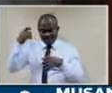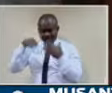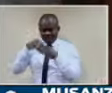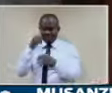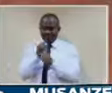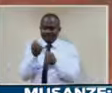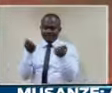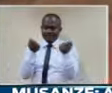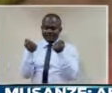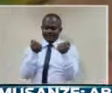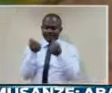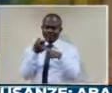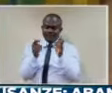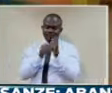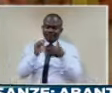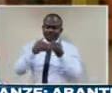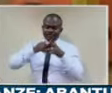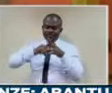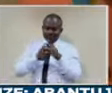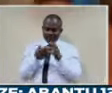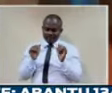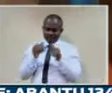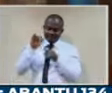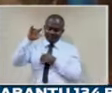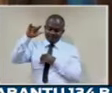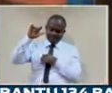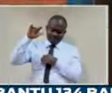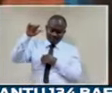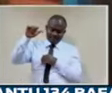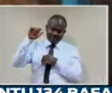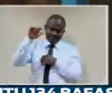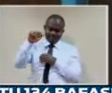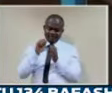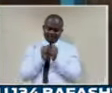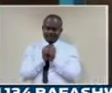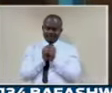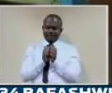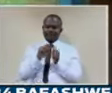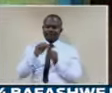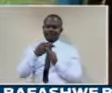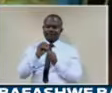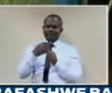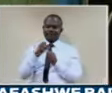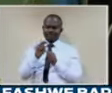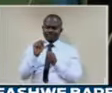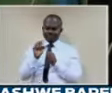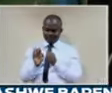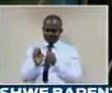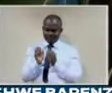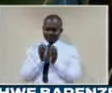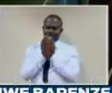gukora imodoka, ndetse ngo yatangiye no kugerageza indege. Eugene Twibanire, i Rusizi.